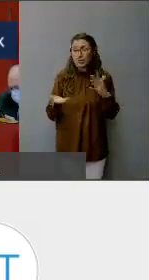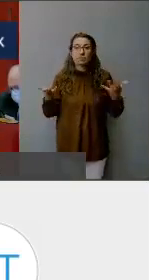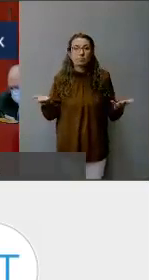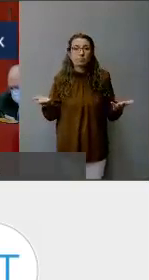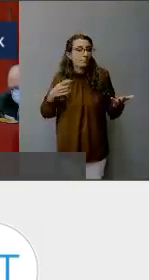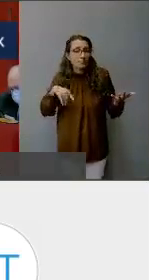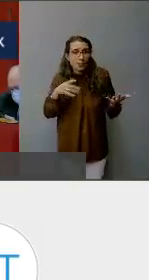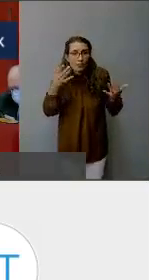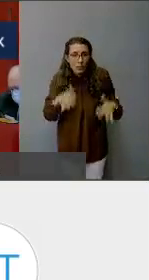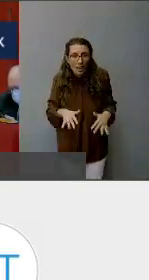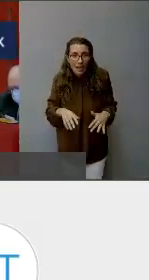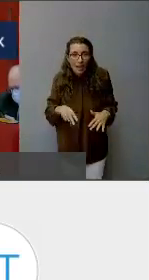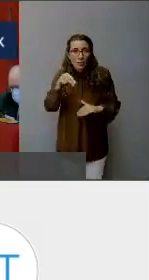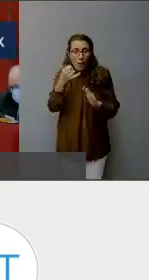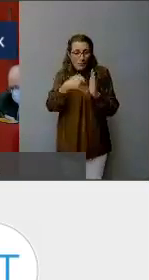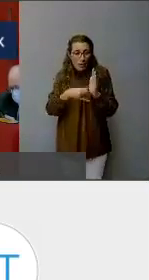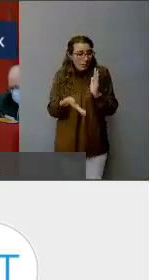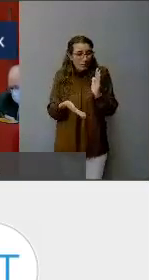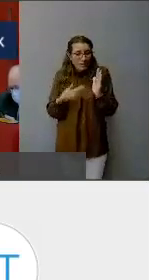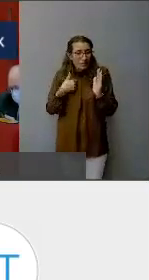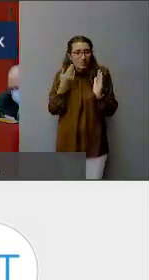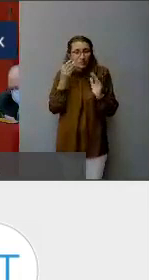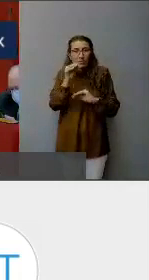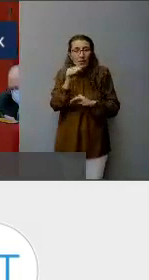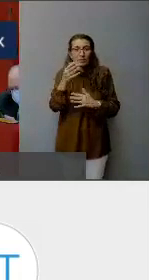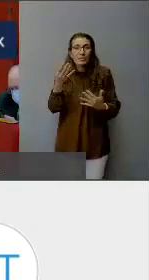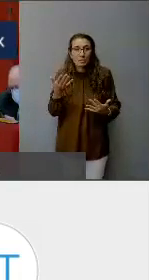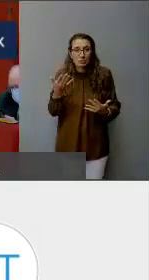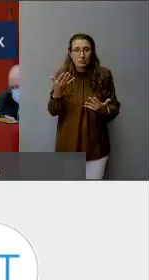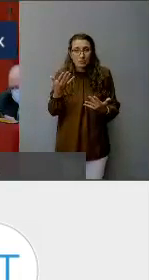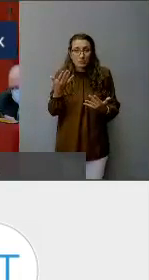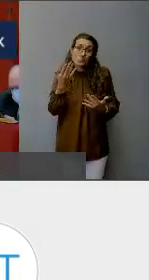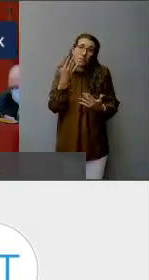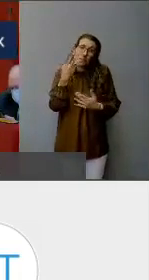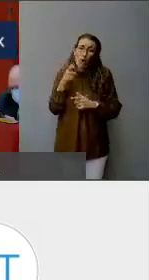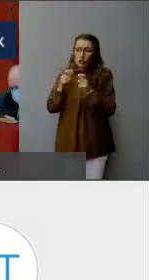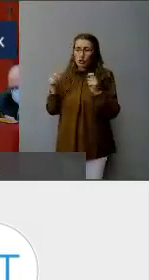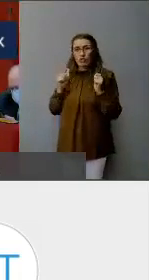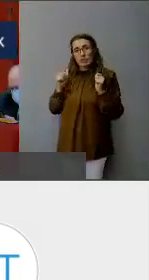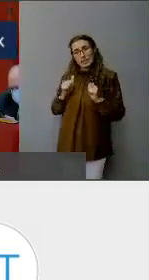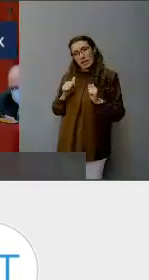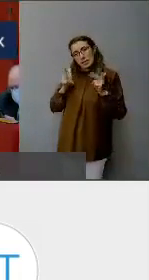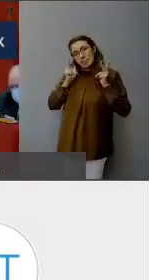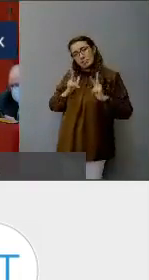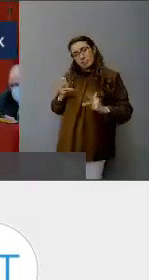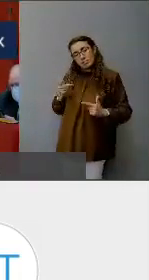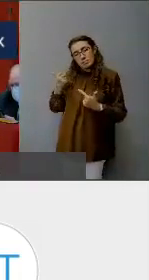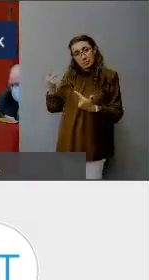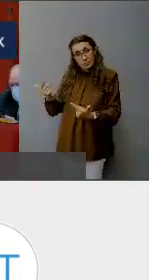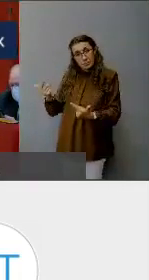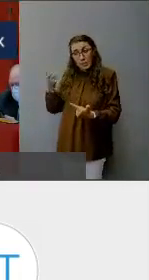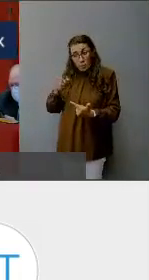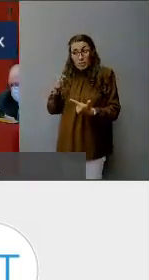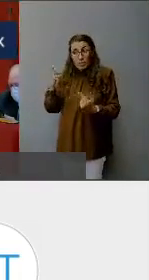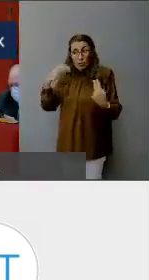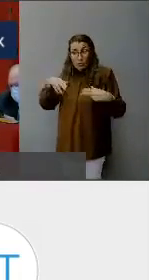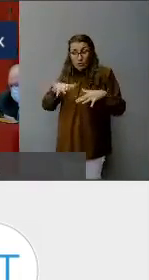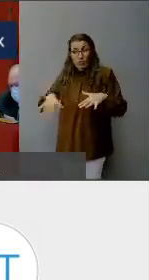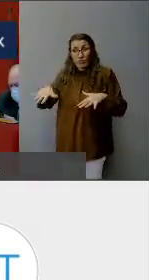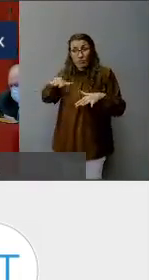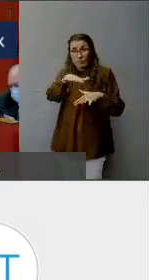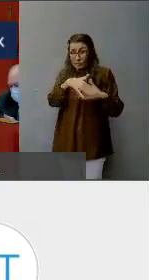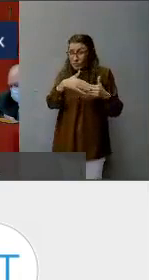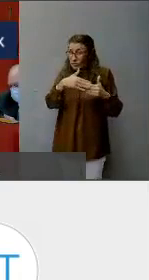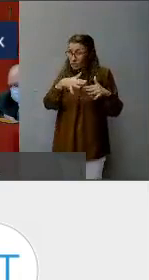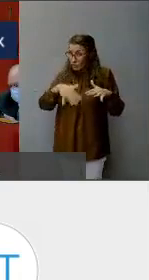arrivati le domande per dare rassicurazioni a quei cittadini che vivono intorno al mercato i